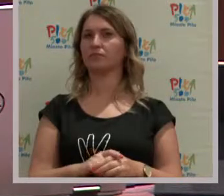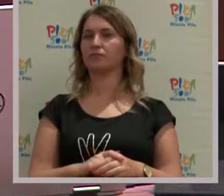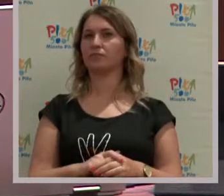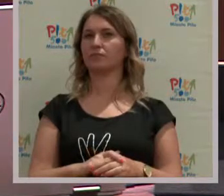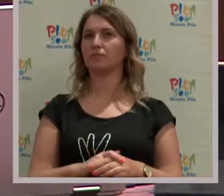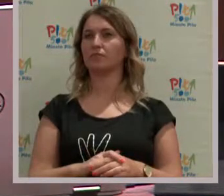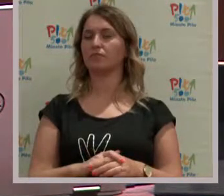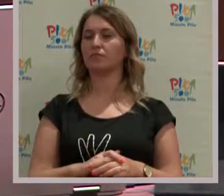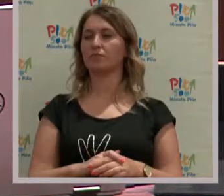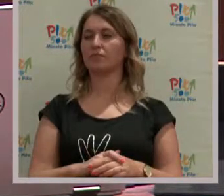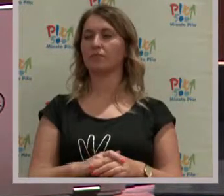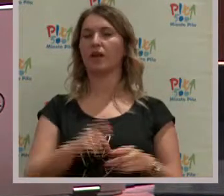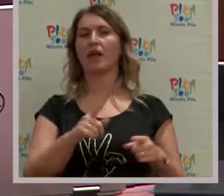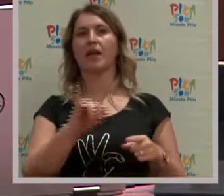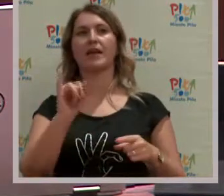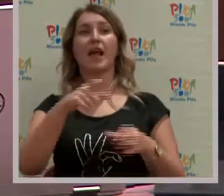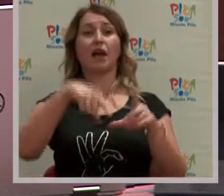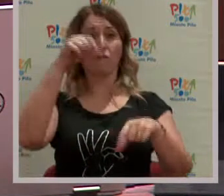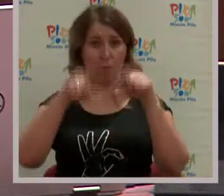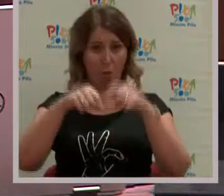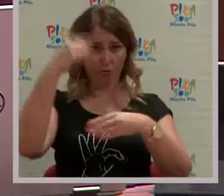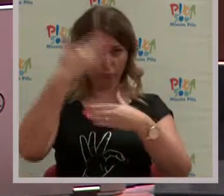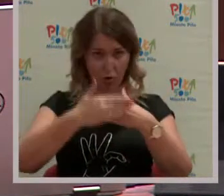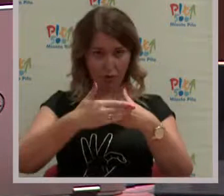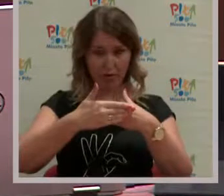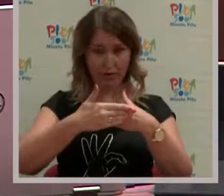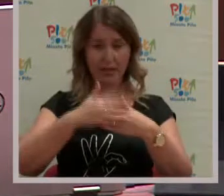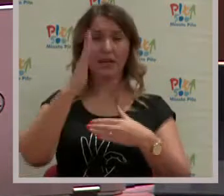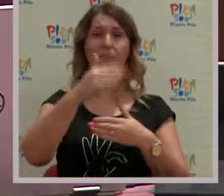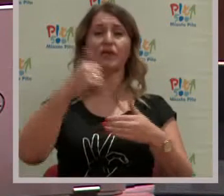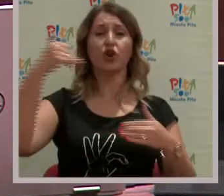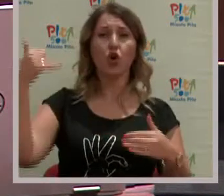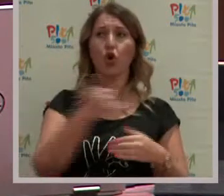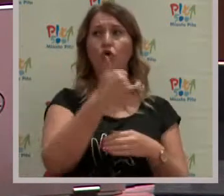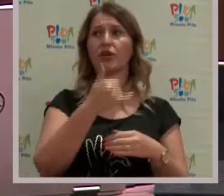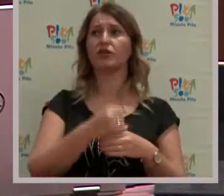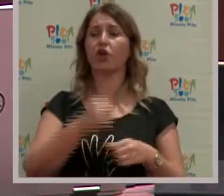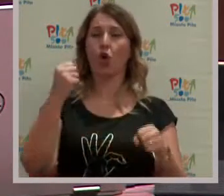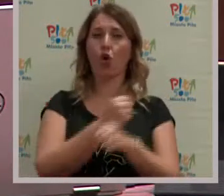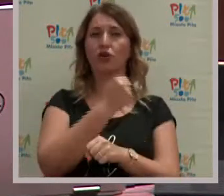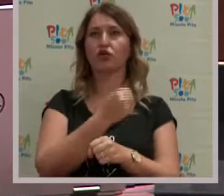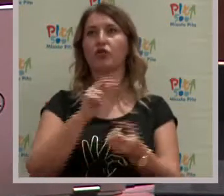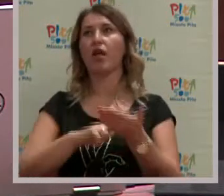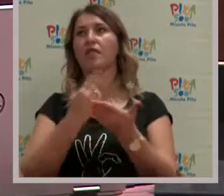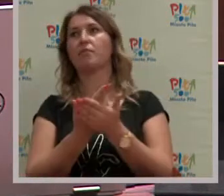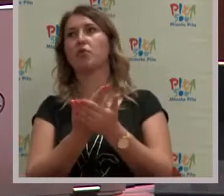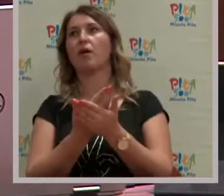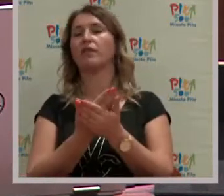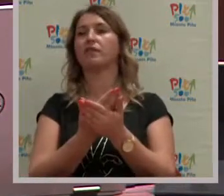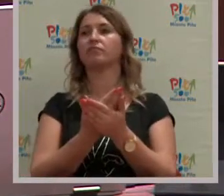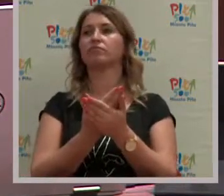nawet po wyborach gdyby zaszła konieczność tutaj zerkam na Panią Skarbnik na przykład przyjęcia